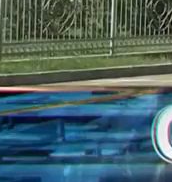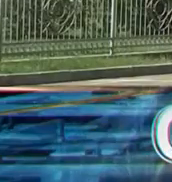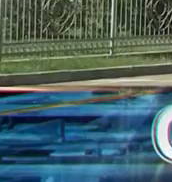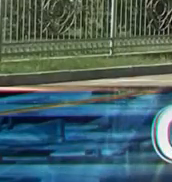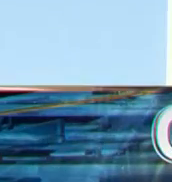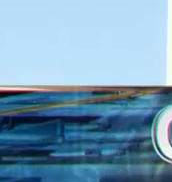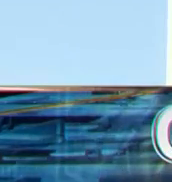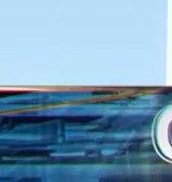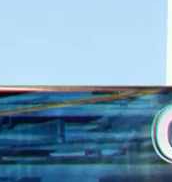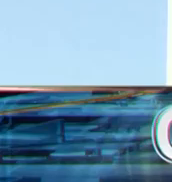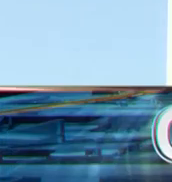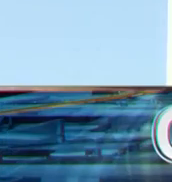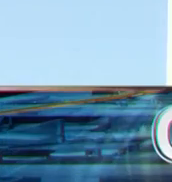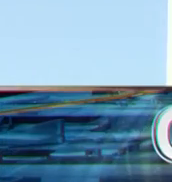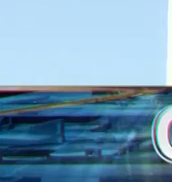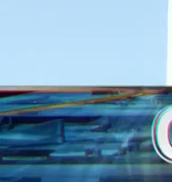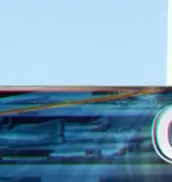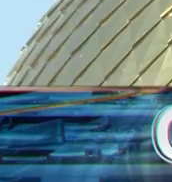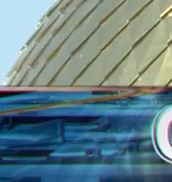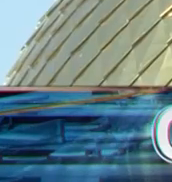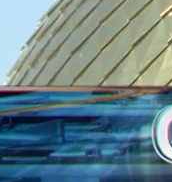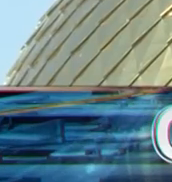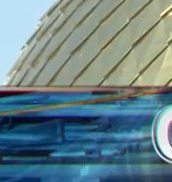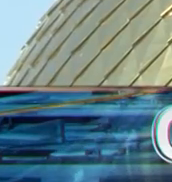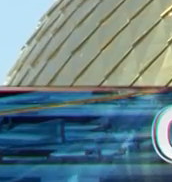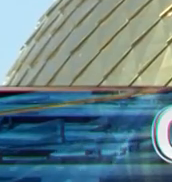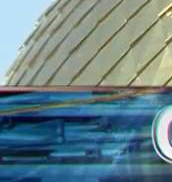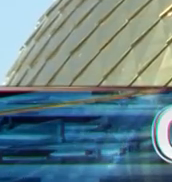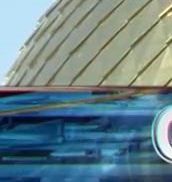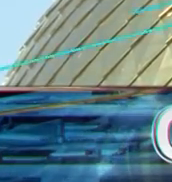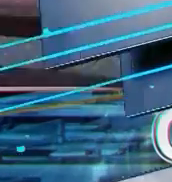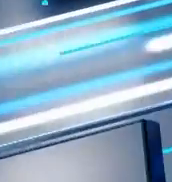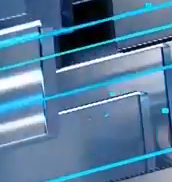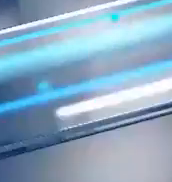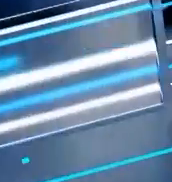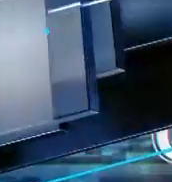Священный месяц. В свои права вступил священный для мусульман всего мира месяц Рамазан.